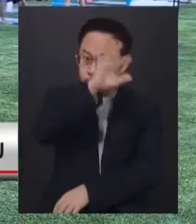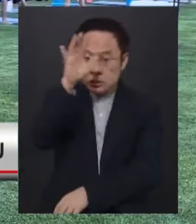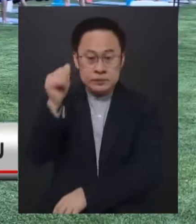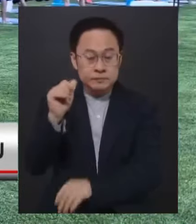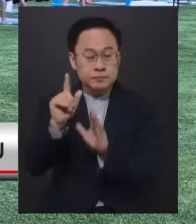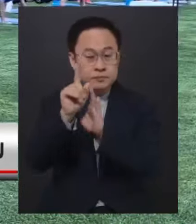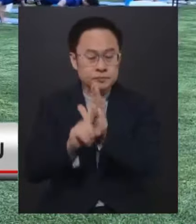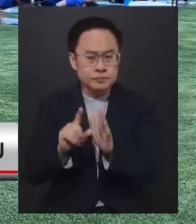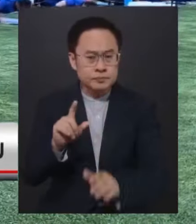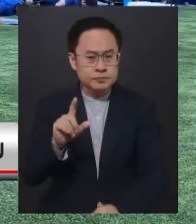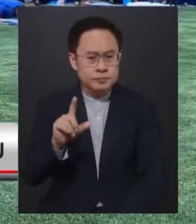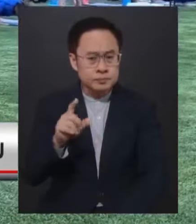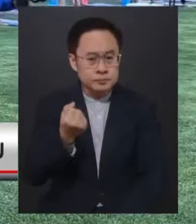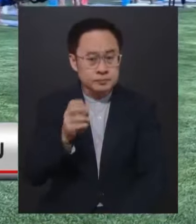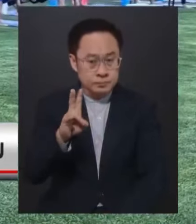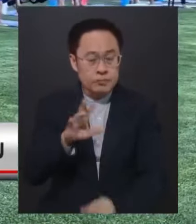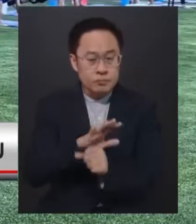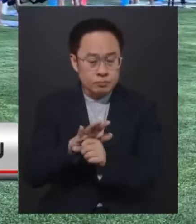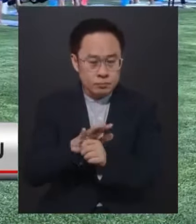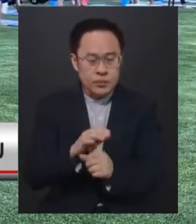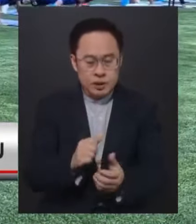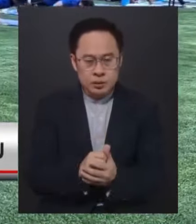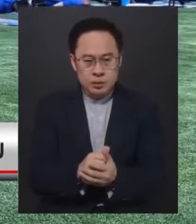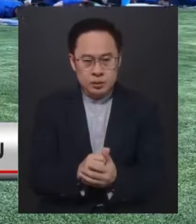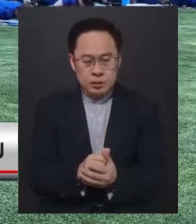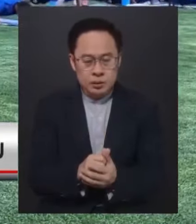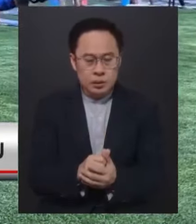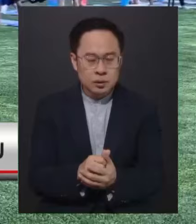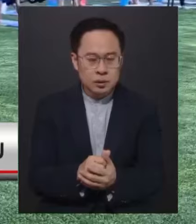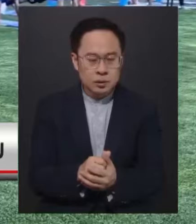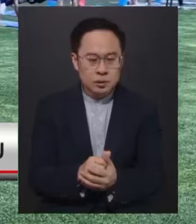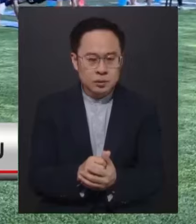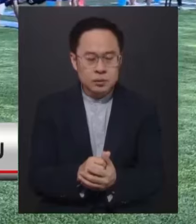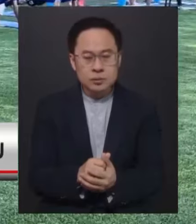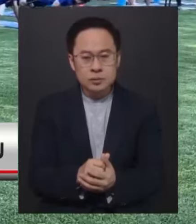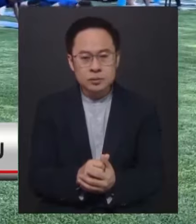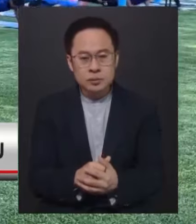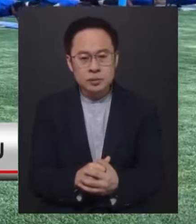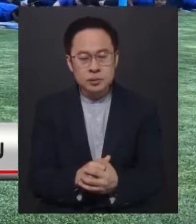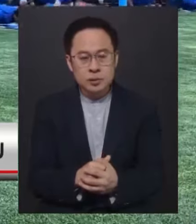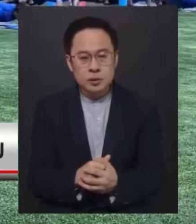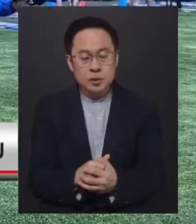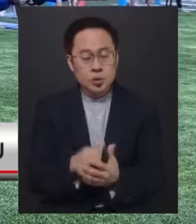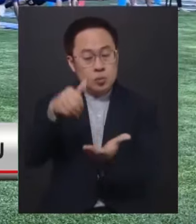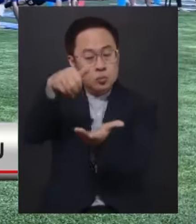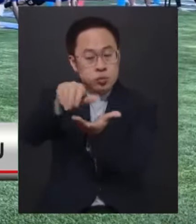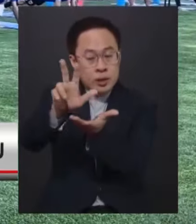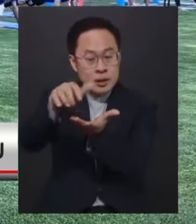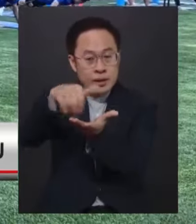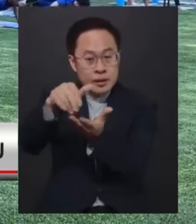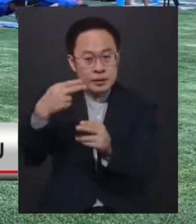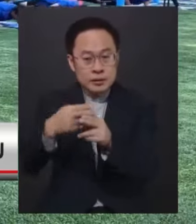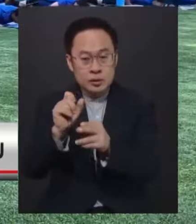ประมาณ27องศาเซลเซียสก็ถือว่าไม่ร้อนแล้วก็ไม่หนาวจนเกินไปด้วยนะครับกองหน้าของทีมอย่างสุประชัยใจ